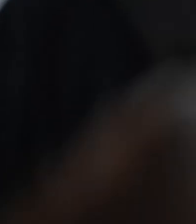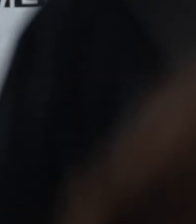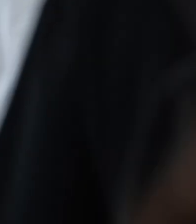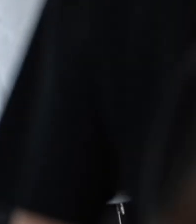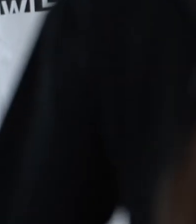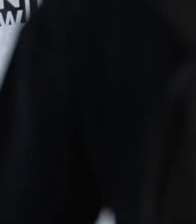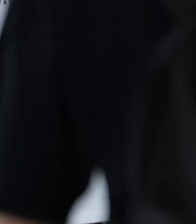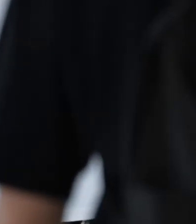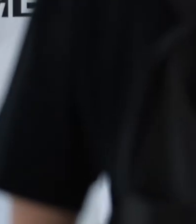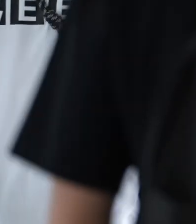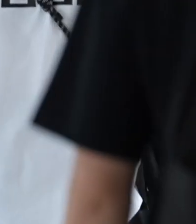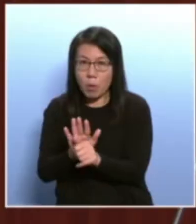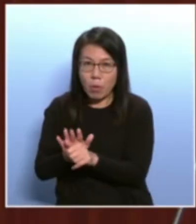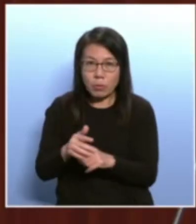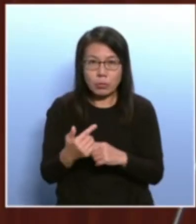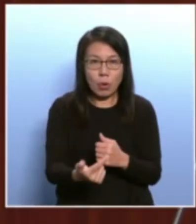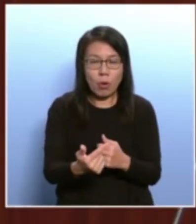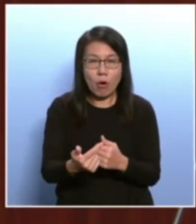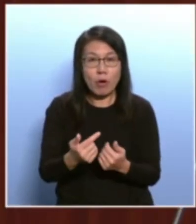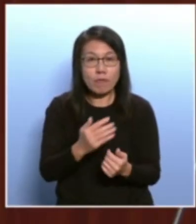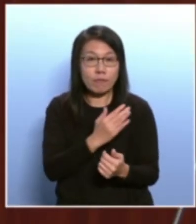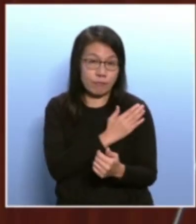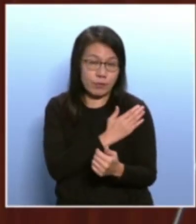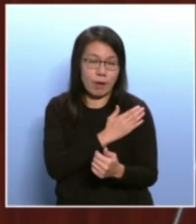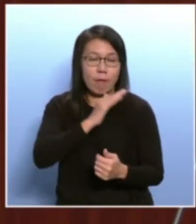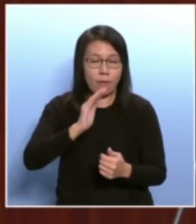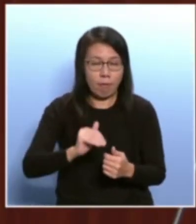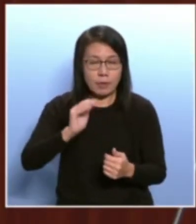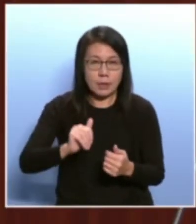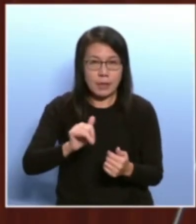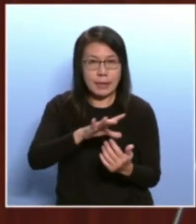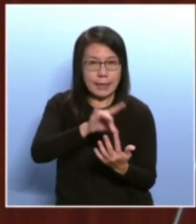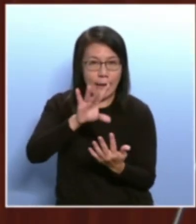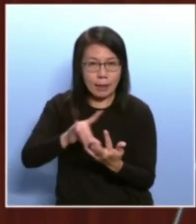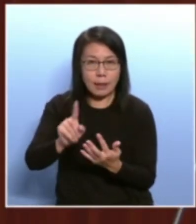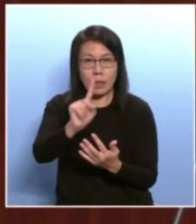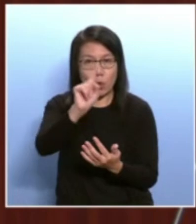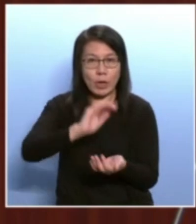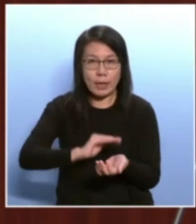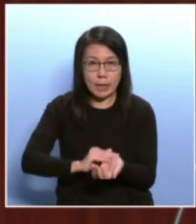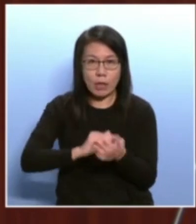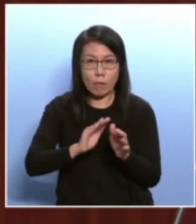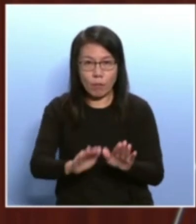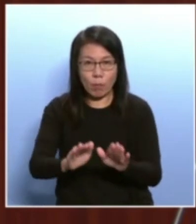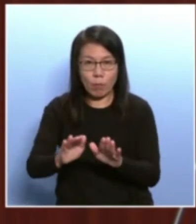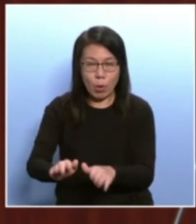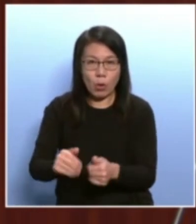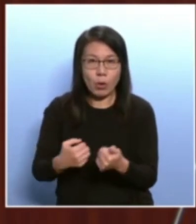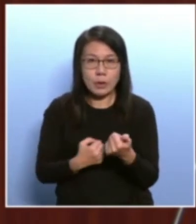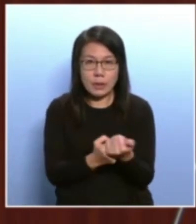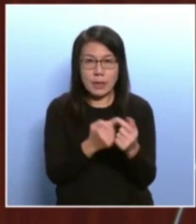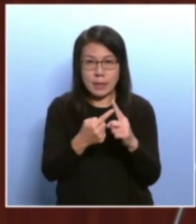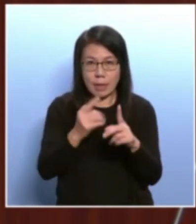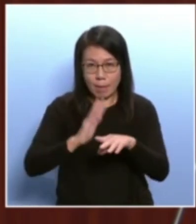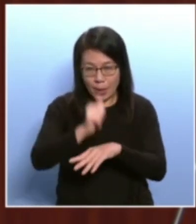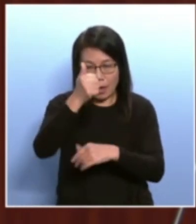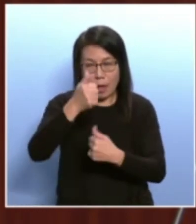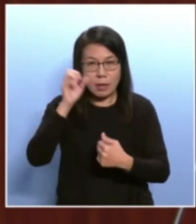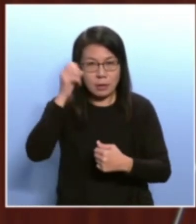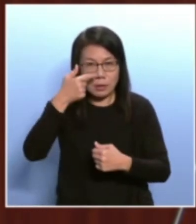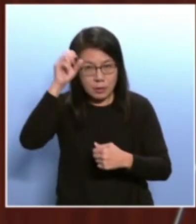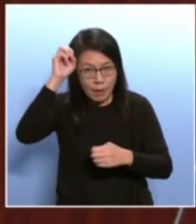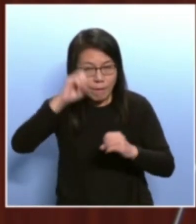具效益而可负担的医疗服务选择，并且支持人才培训及科技创